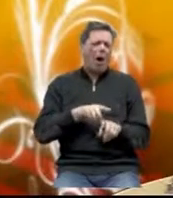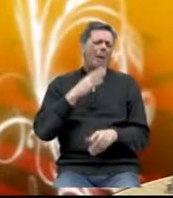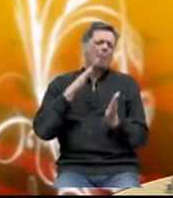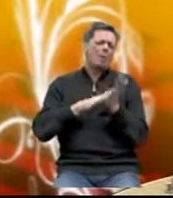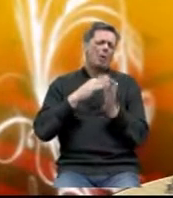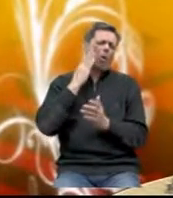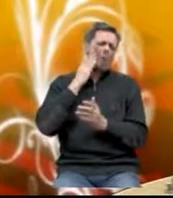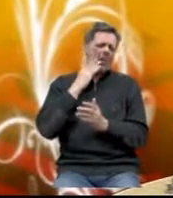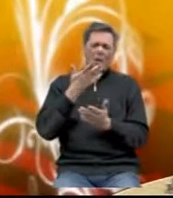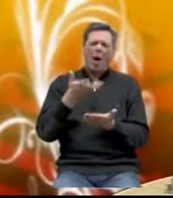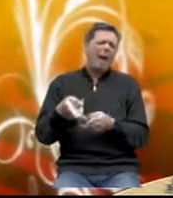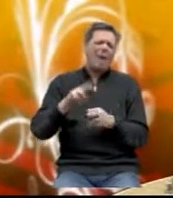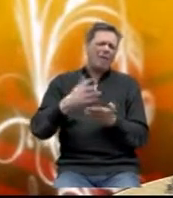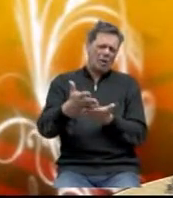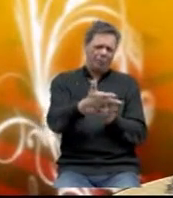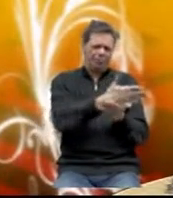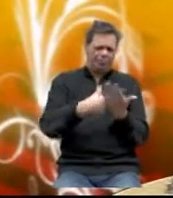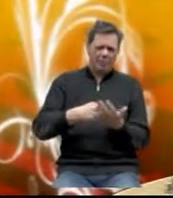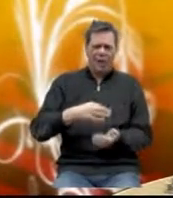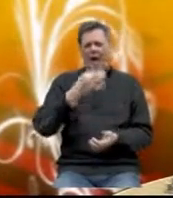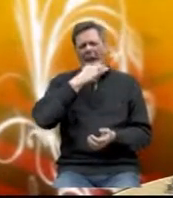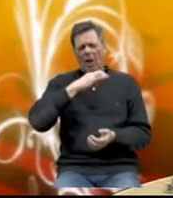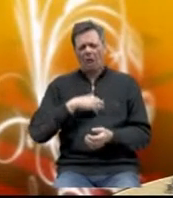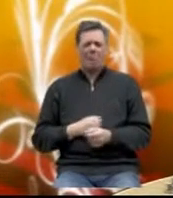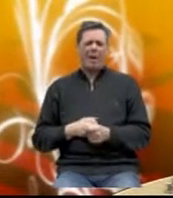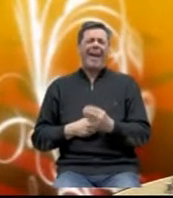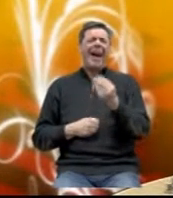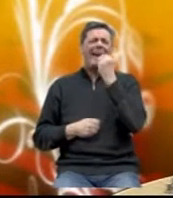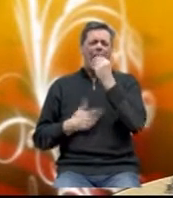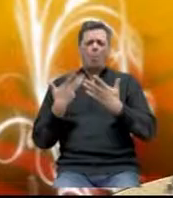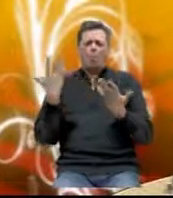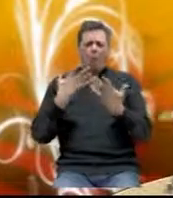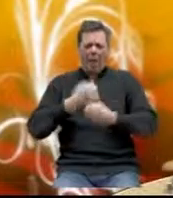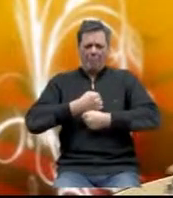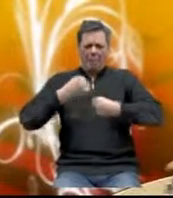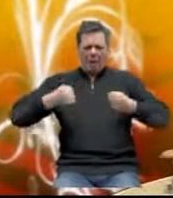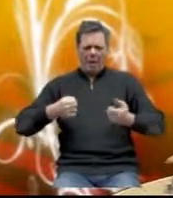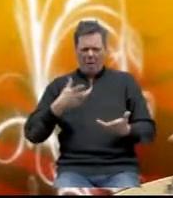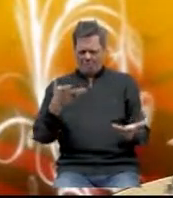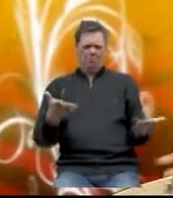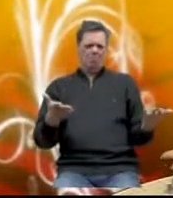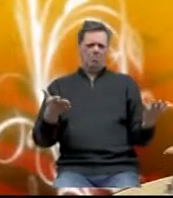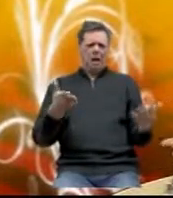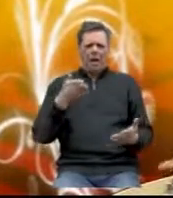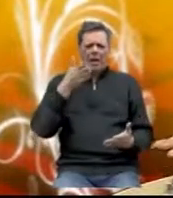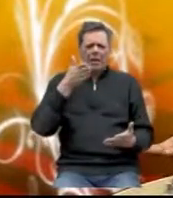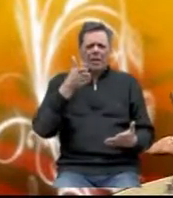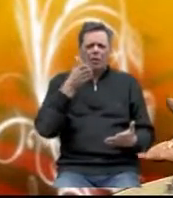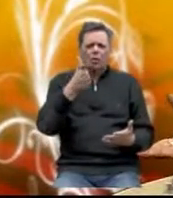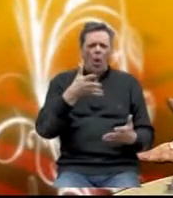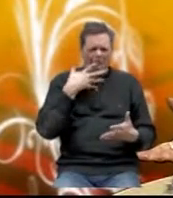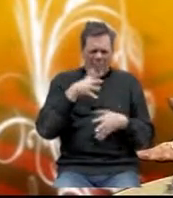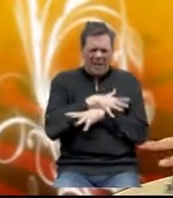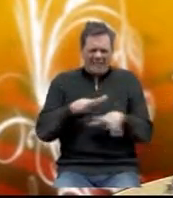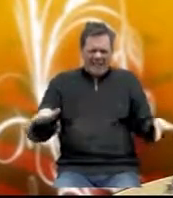zarađuje lijekovima protiv debljine, hranom koja deblja? Pa zar to nije katastrofa jedne nacije? To je za mene